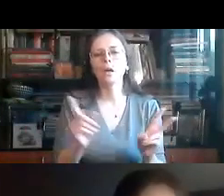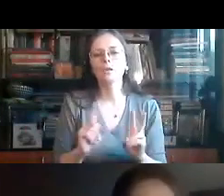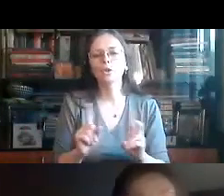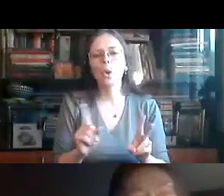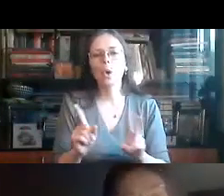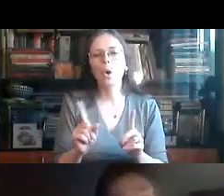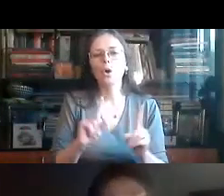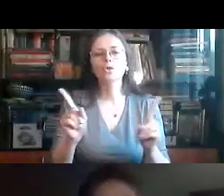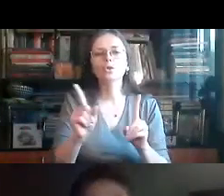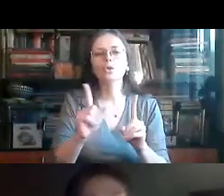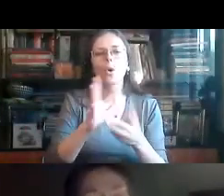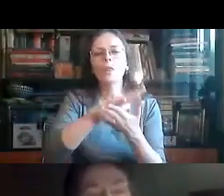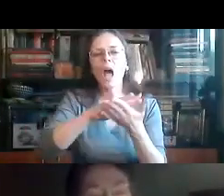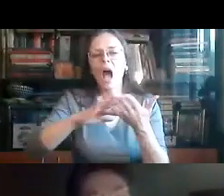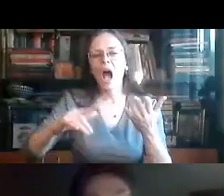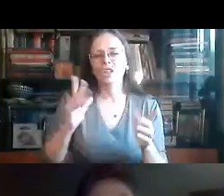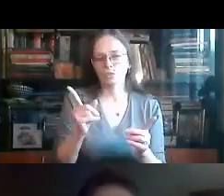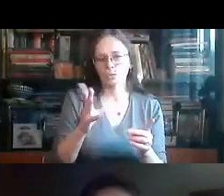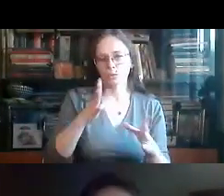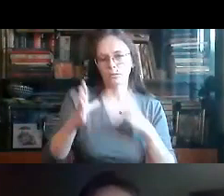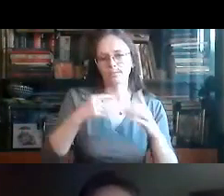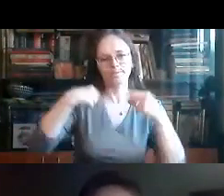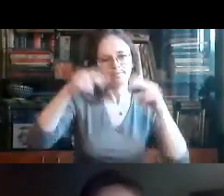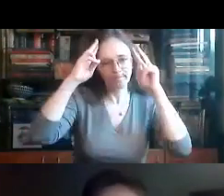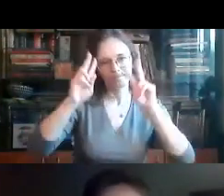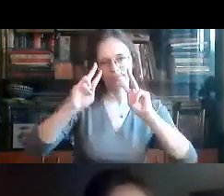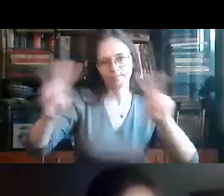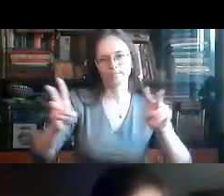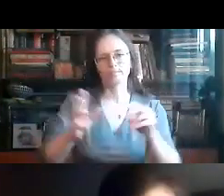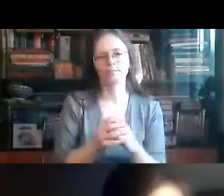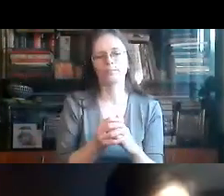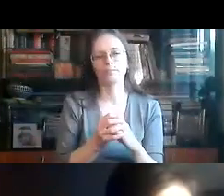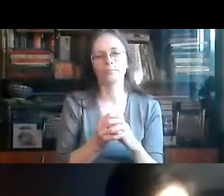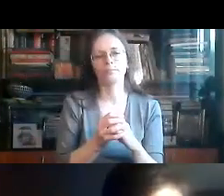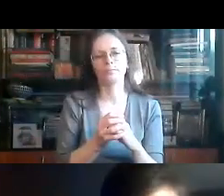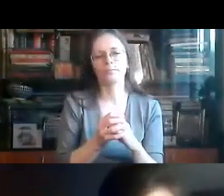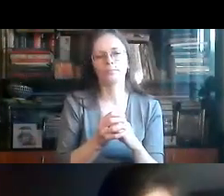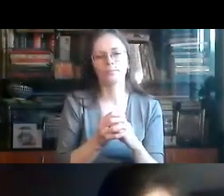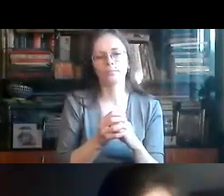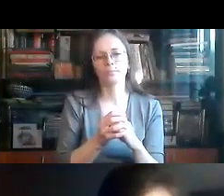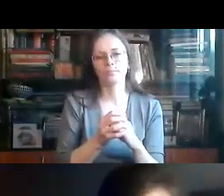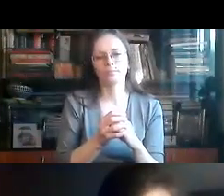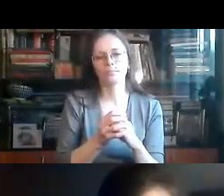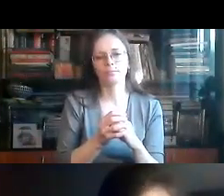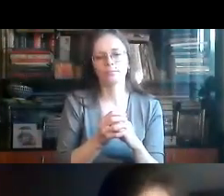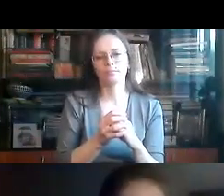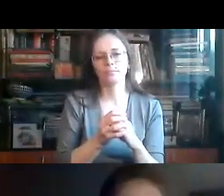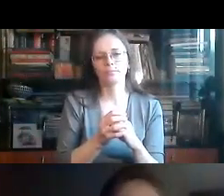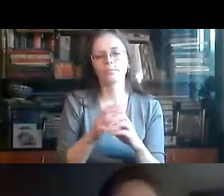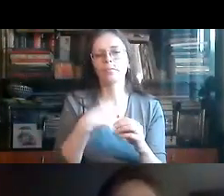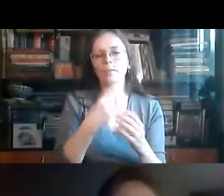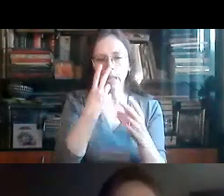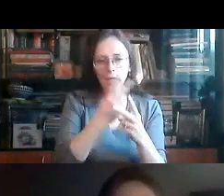этим, не знаю. Вот. У меня тоже здесь, я вижу два каких-то